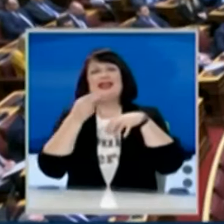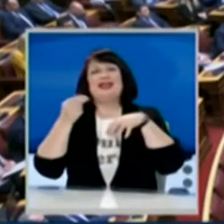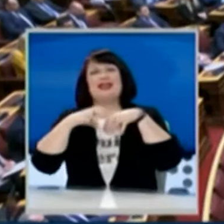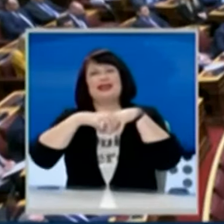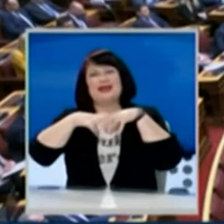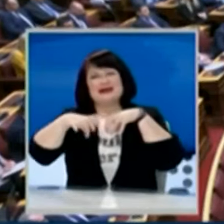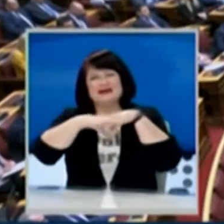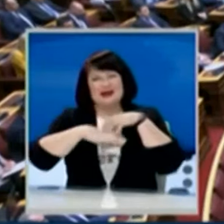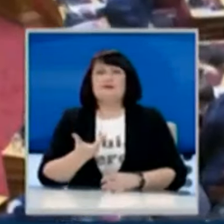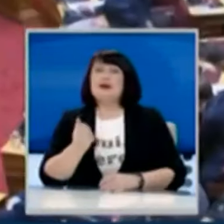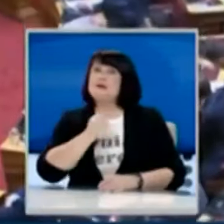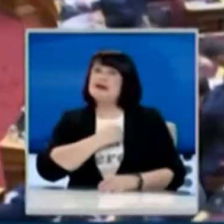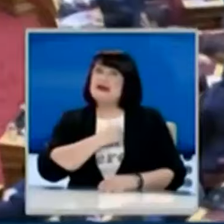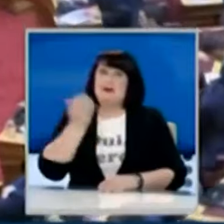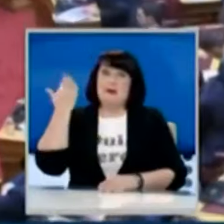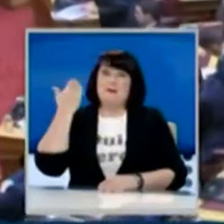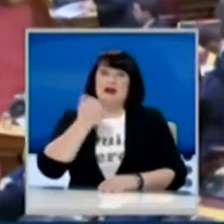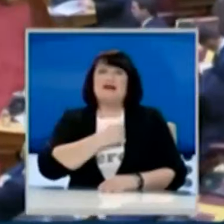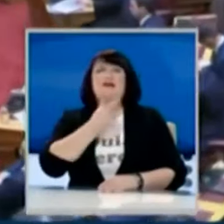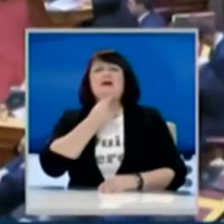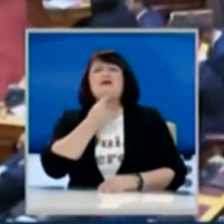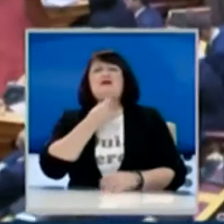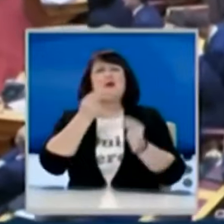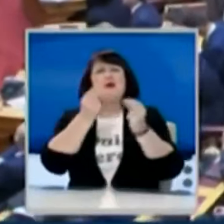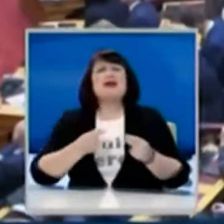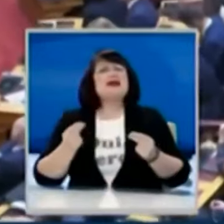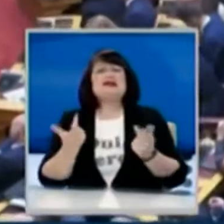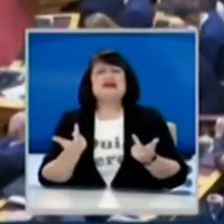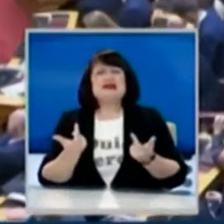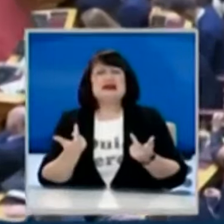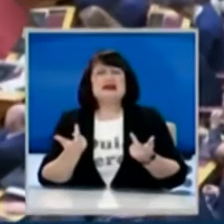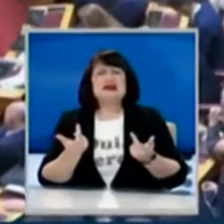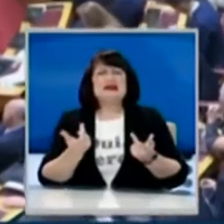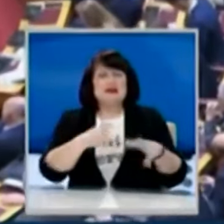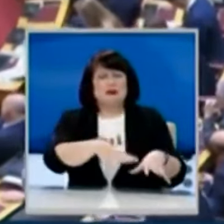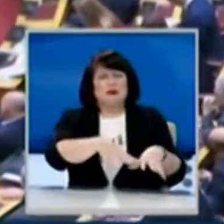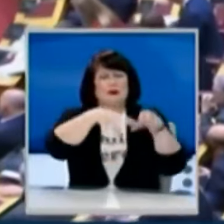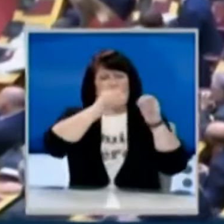άλλες κινήσεις ή και ερωτήσεις του γαλάζιου Αντάρτικου για θέματα της καθημερινότητας, όπως αυτό της ακρίβειας.